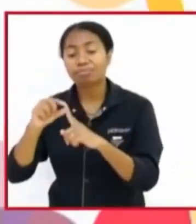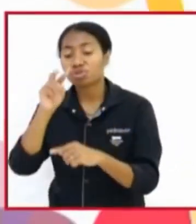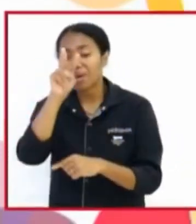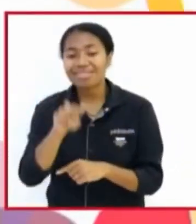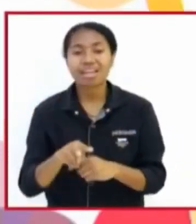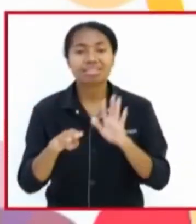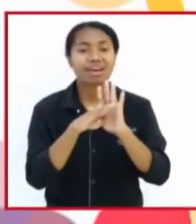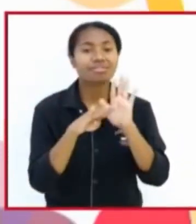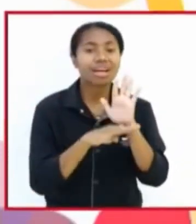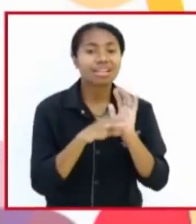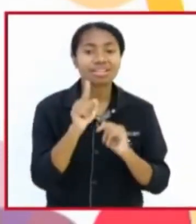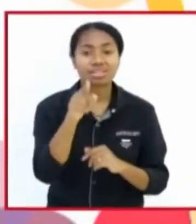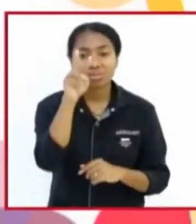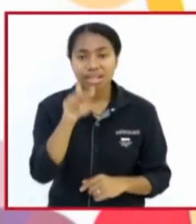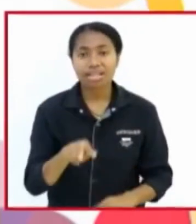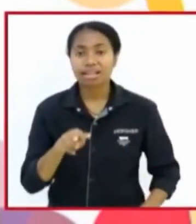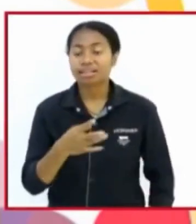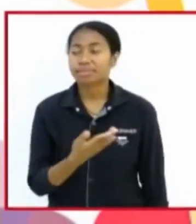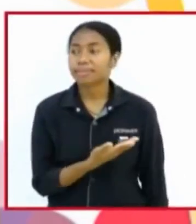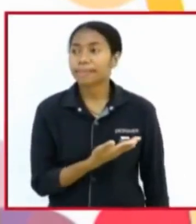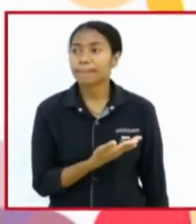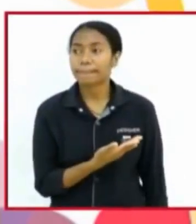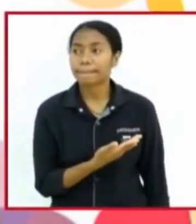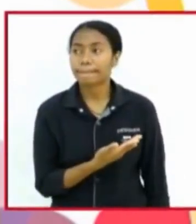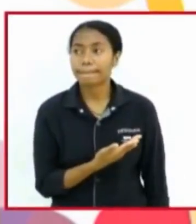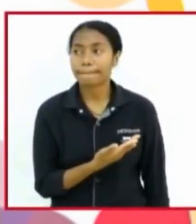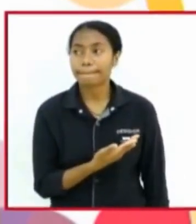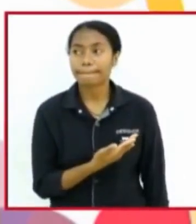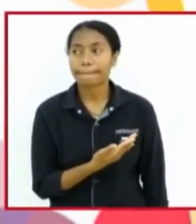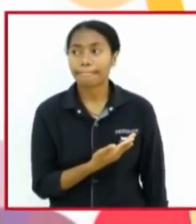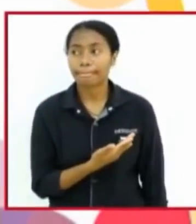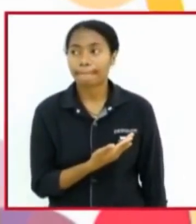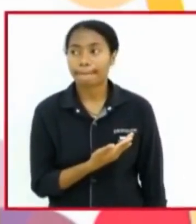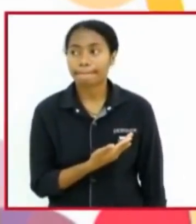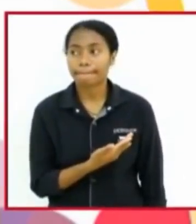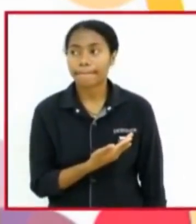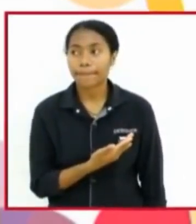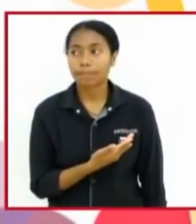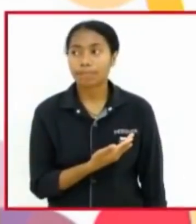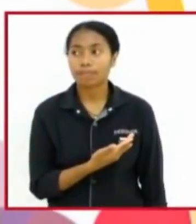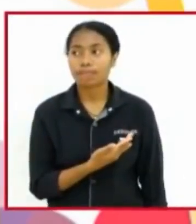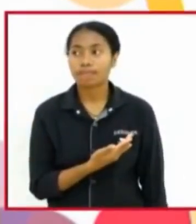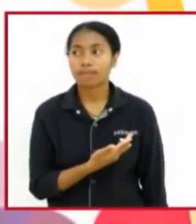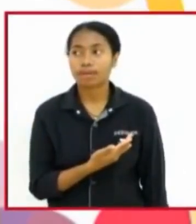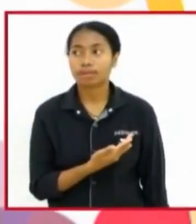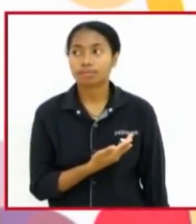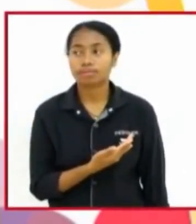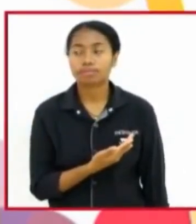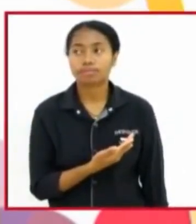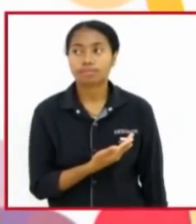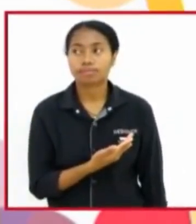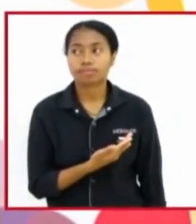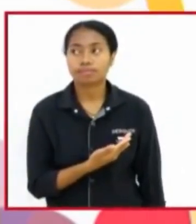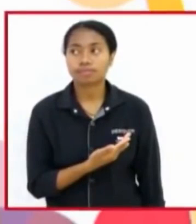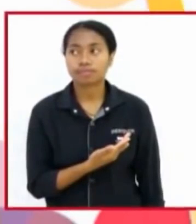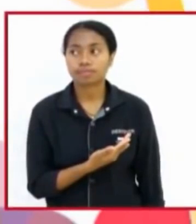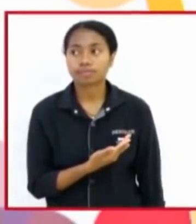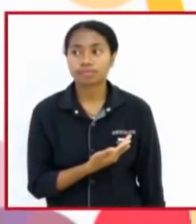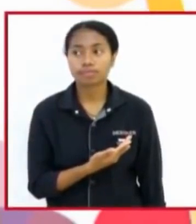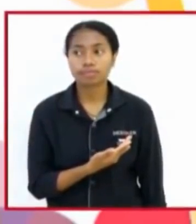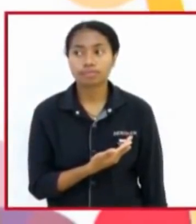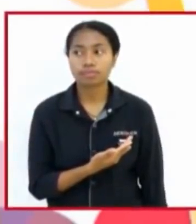Mesir Surya Yordania Lebanon Irak Arab Saudi Kuwait sudah warga lokal Palestina